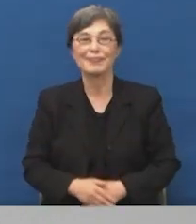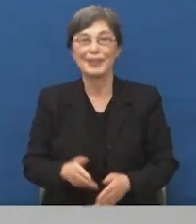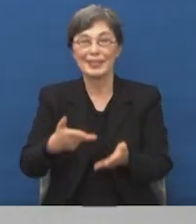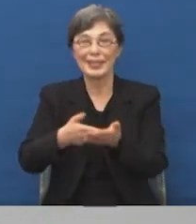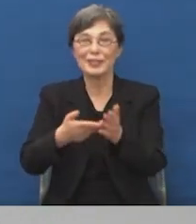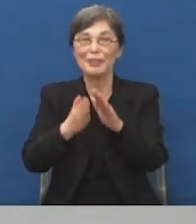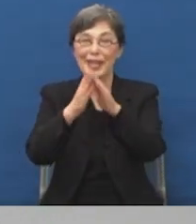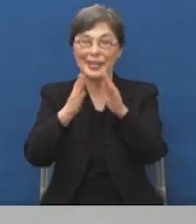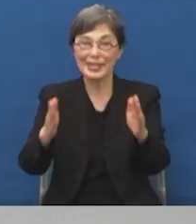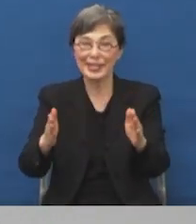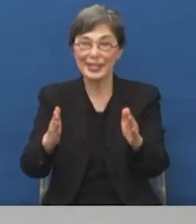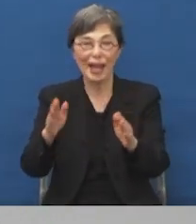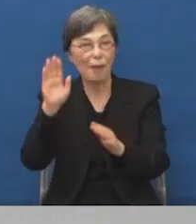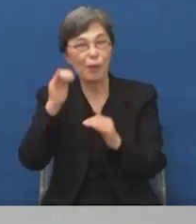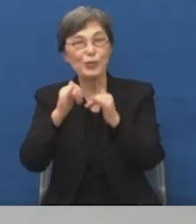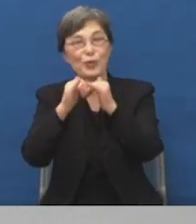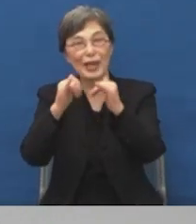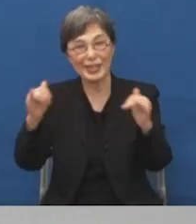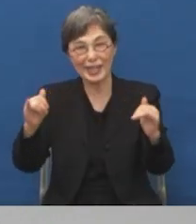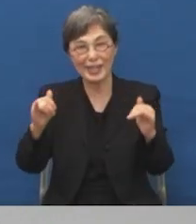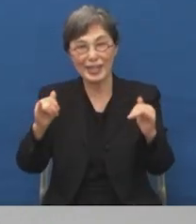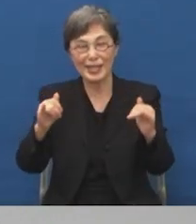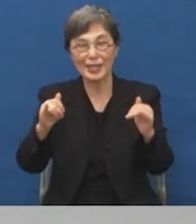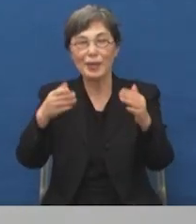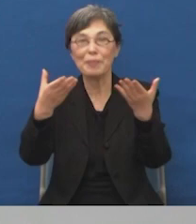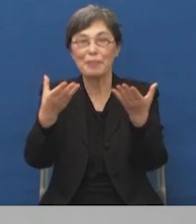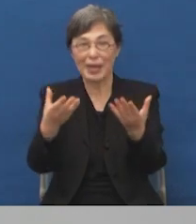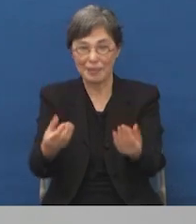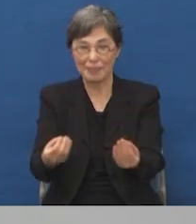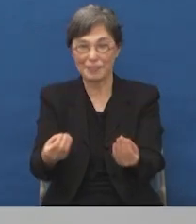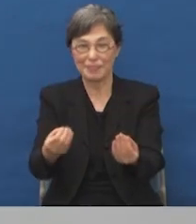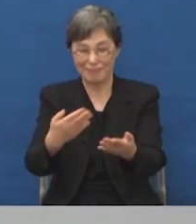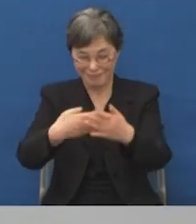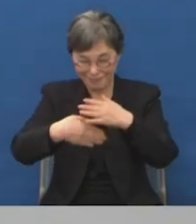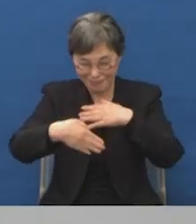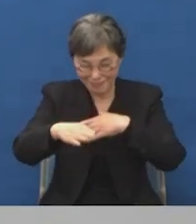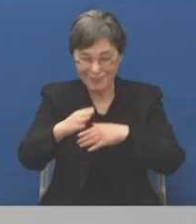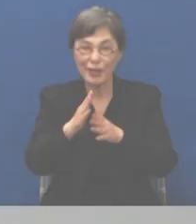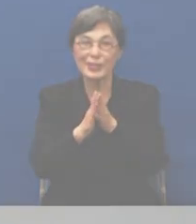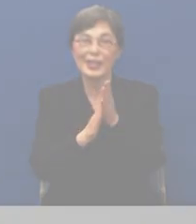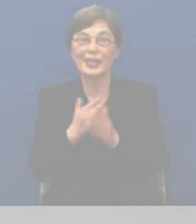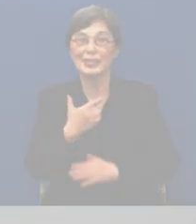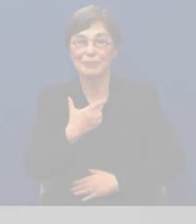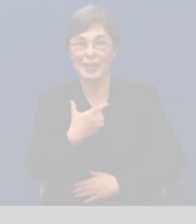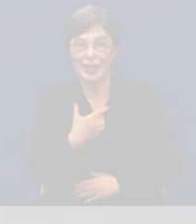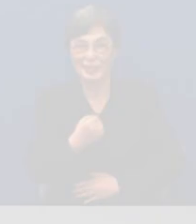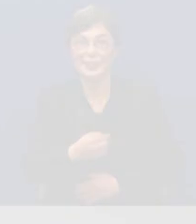委員および傍聴されている方は本会議が終わりましたのでご退席願います。